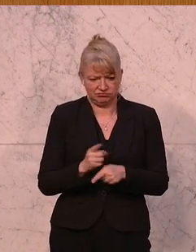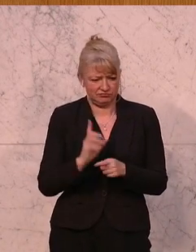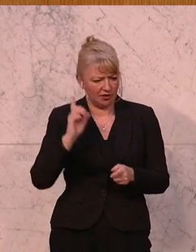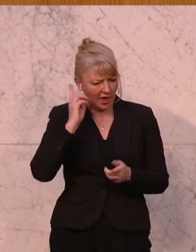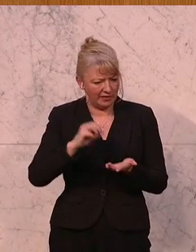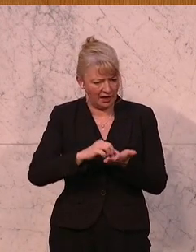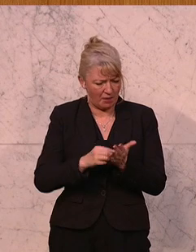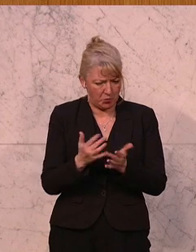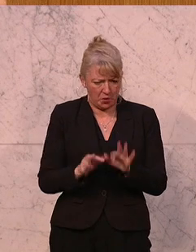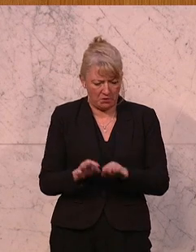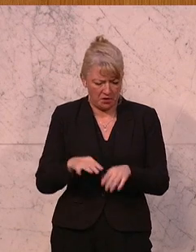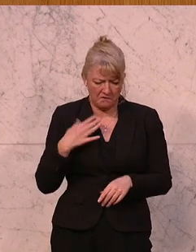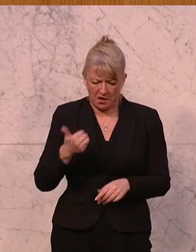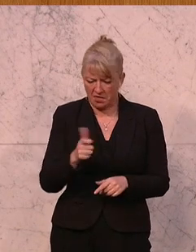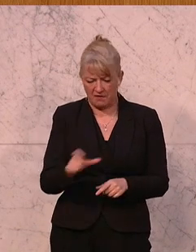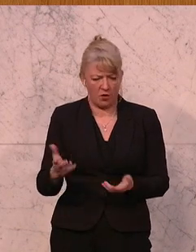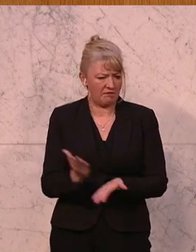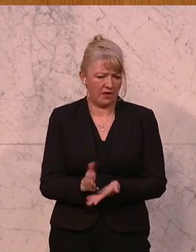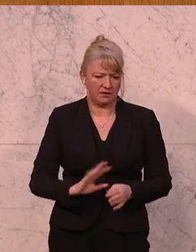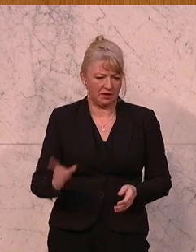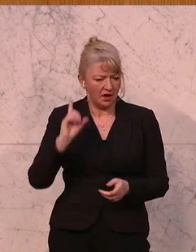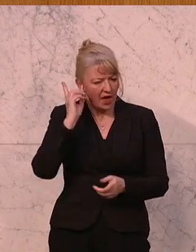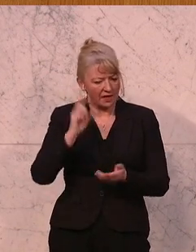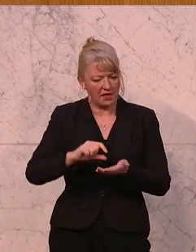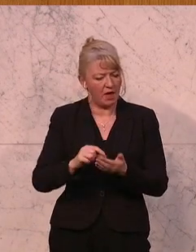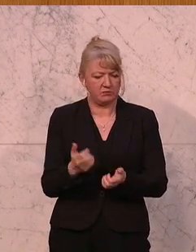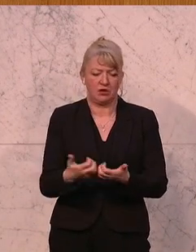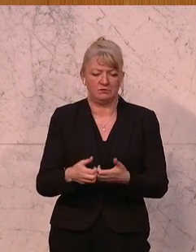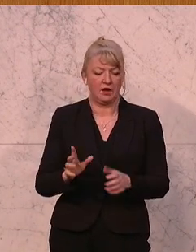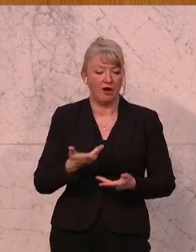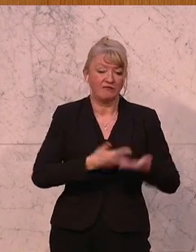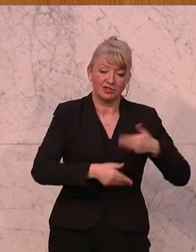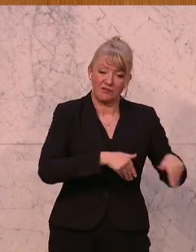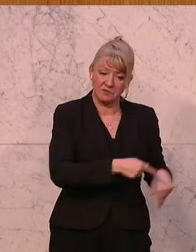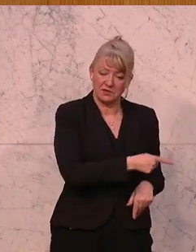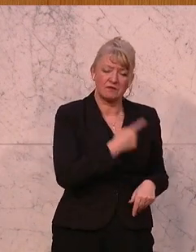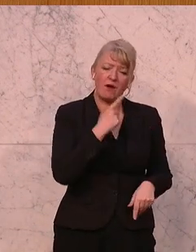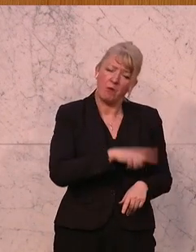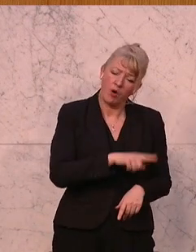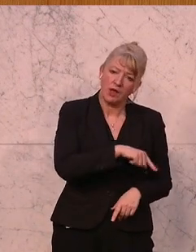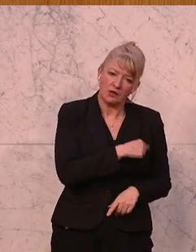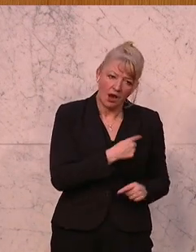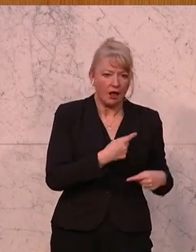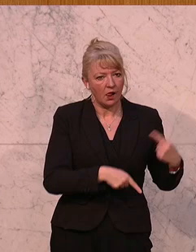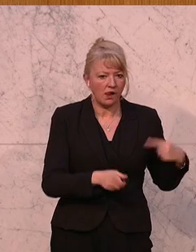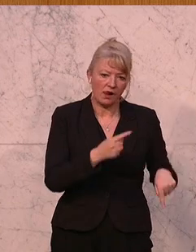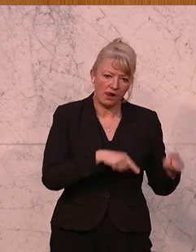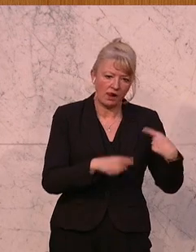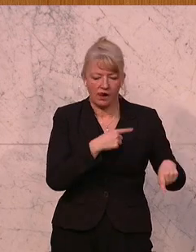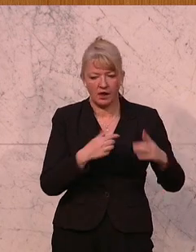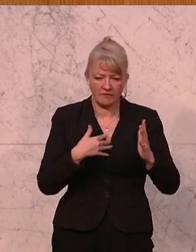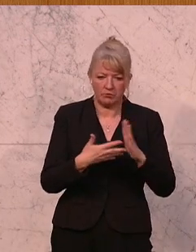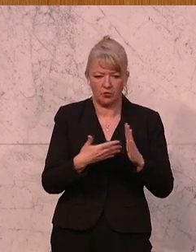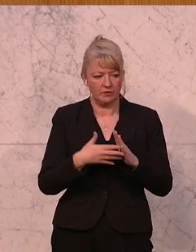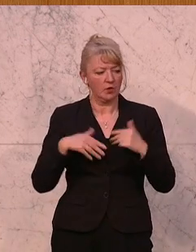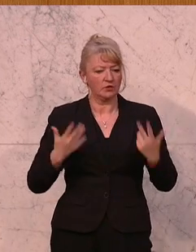zu programmieren. Der war in einer Woche in der Lage, eine Handy-App zu erstellen. Der Herr Wirtschaftsminister hat monatelang mit dem gesamten Ministerium geprüft. Und